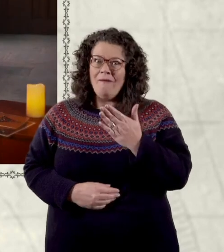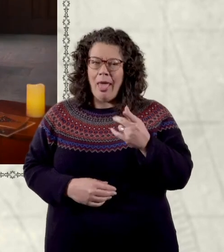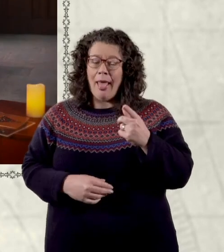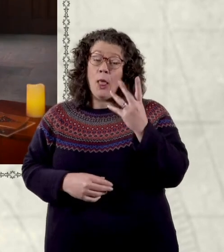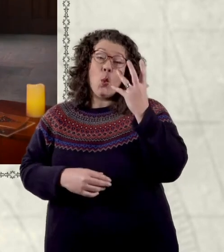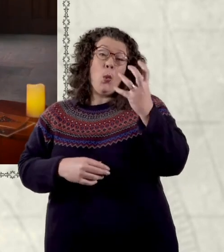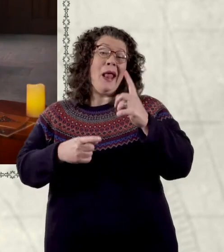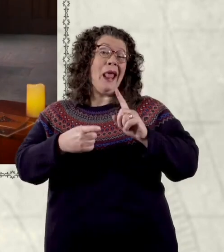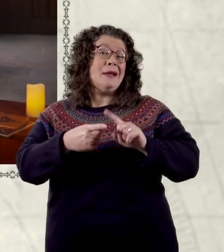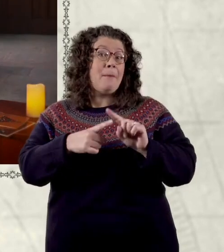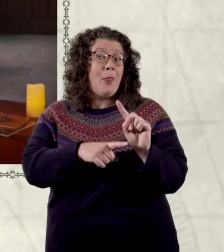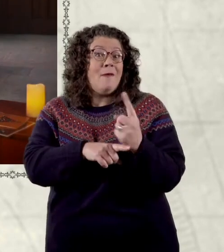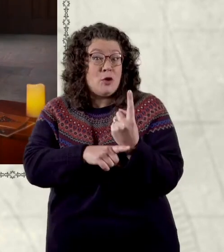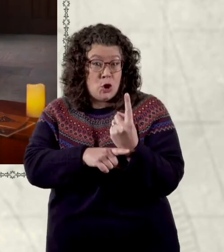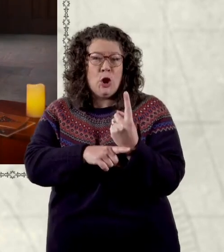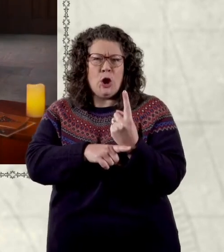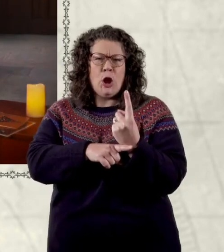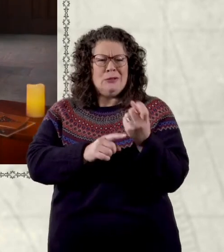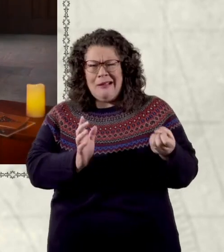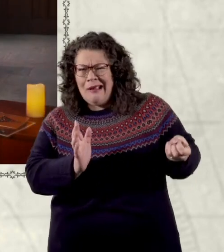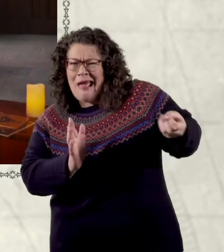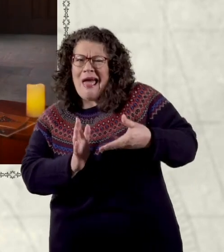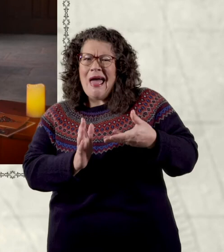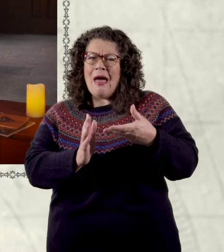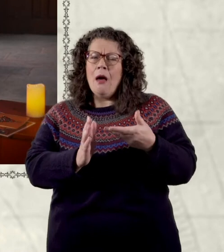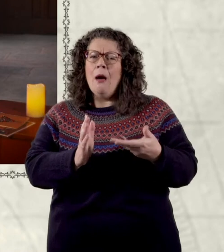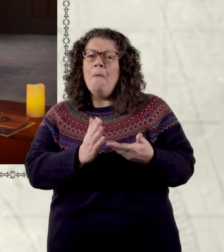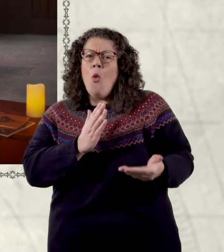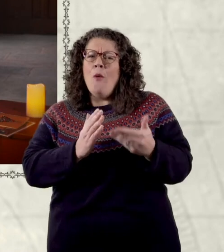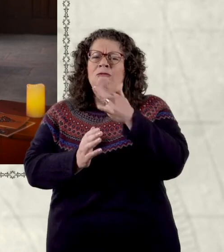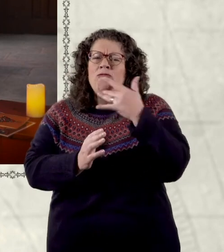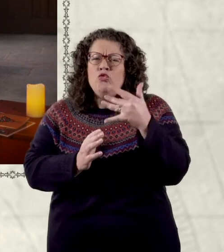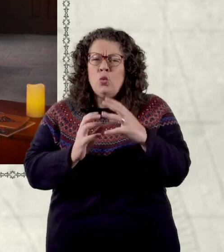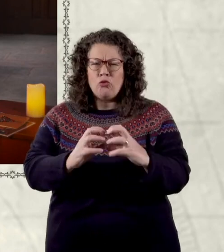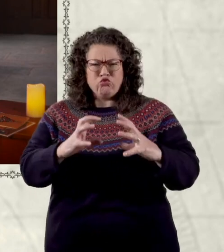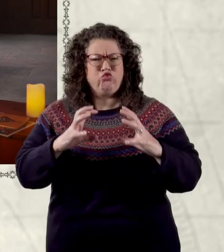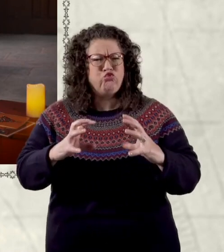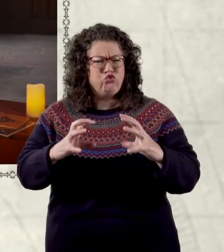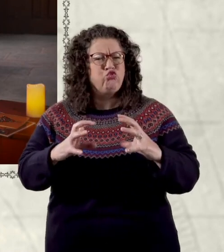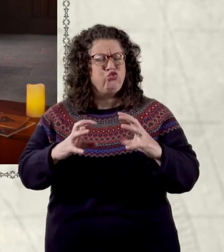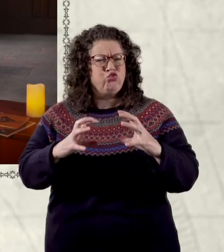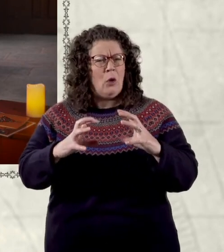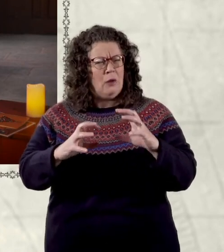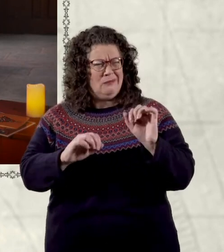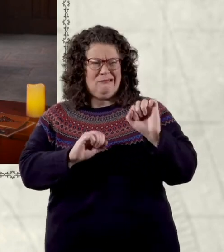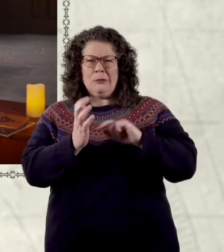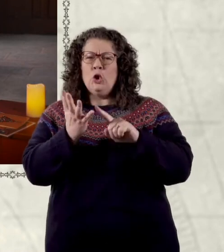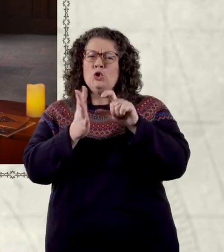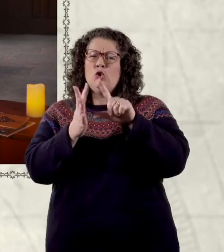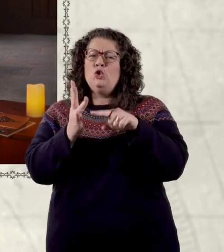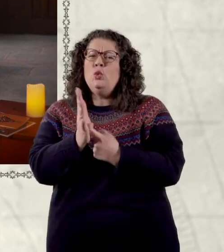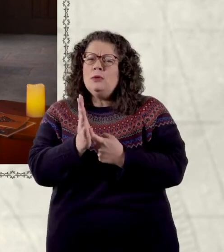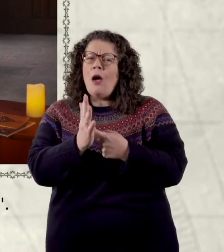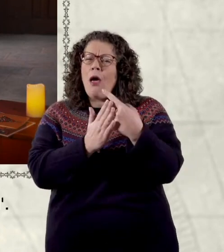Diolch byth, nath Elizabeth y cyntaf ei dewhau gyda mwy o ffrwythau. Un o'r ryseitiau blasus y